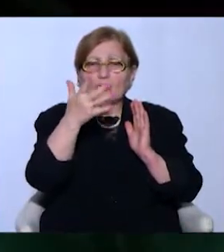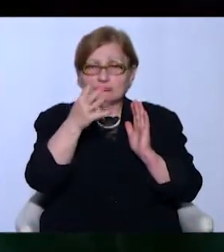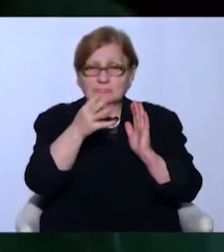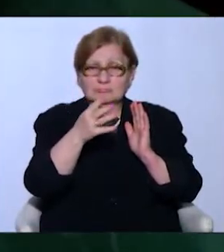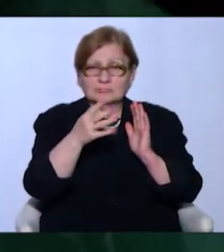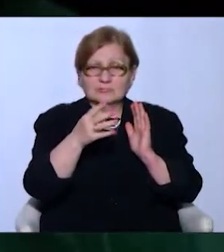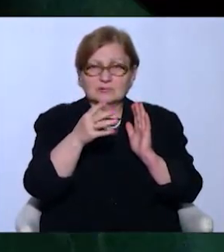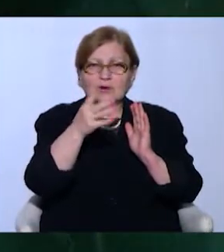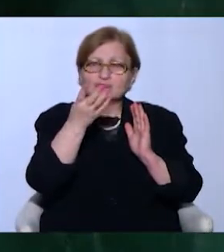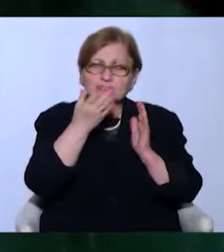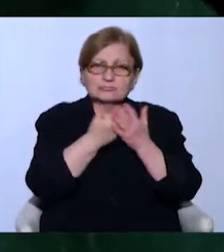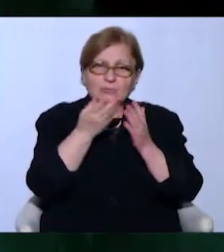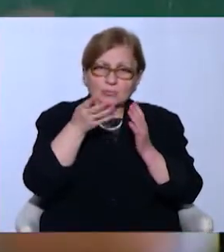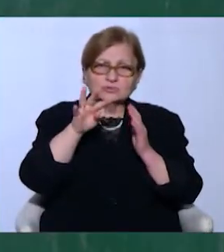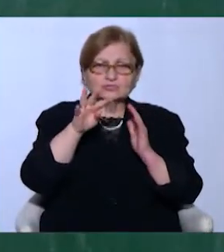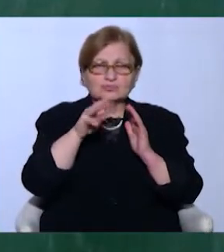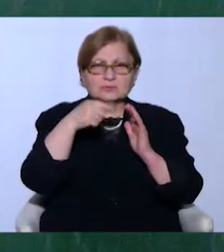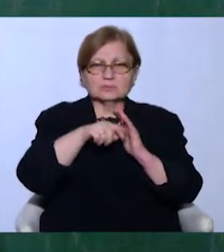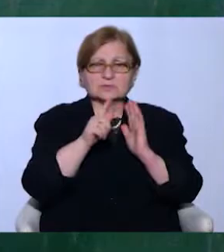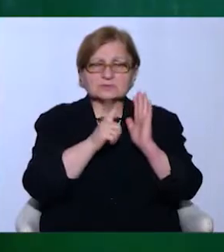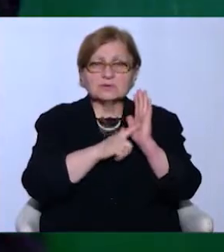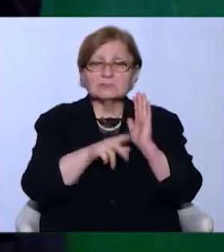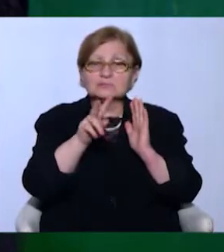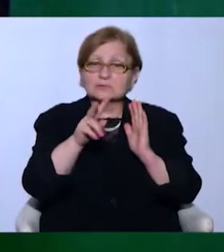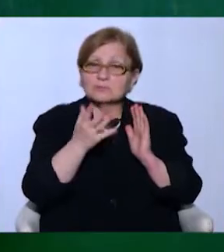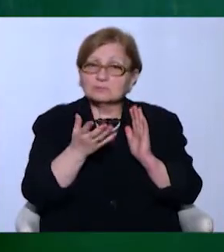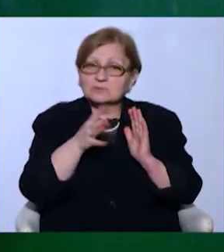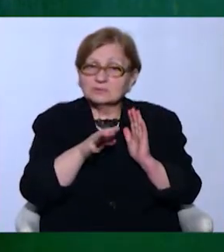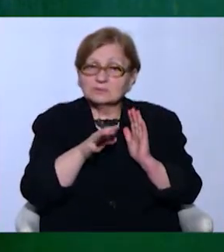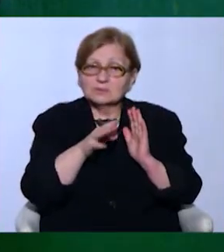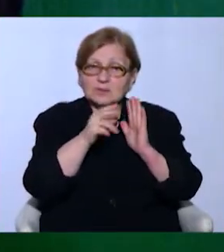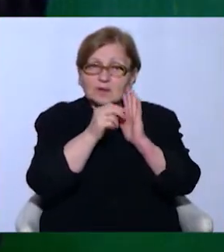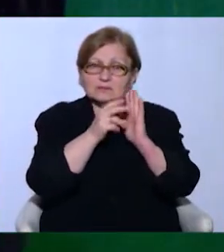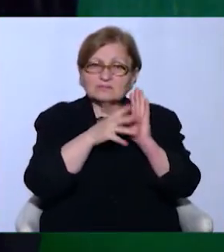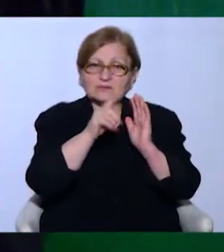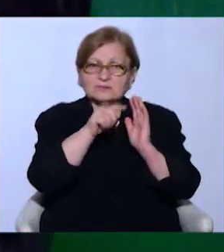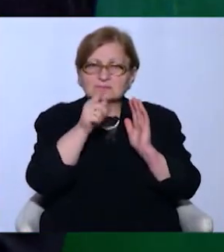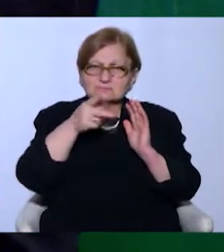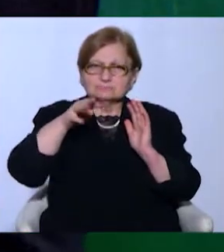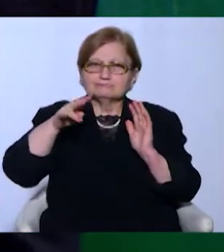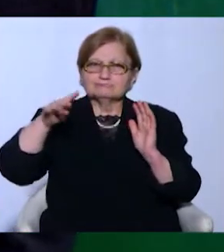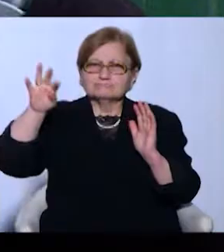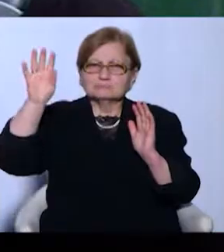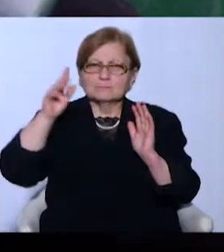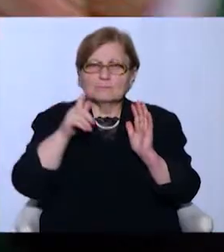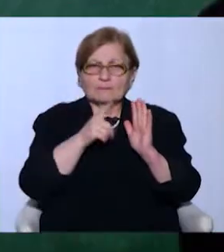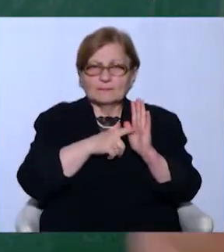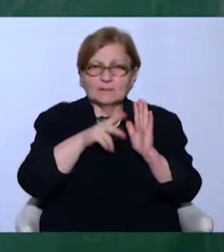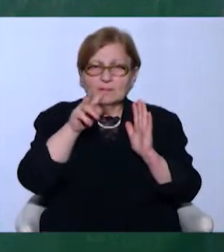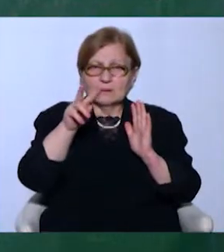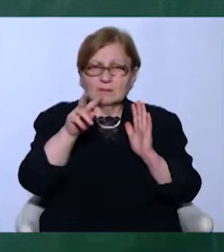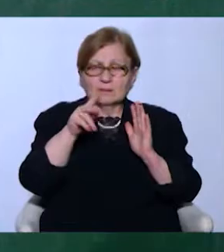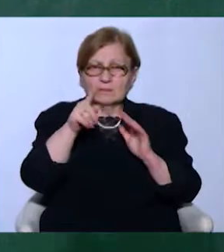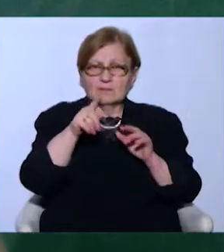იქნებოდა? 72. აი ნახეთ. 18 ჯერადებში გამოვიდა 72, იმიტომ